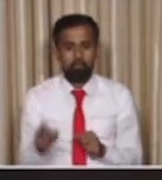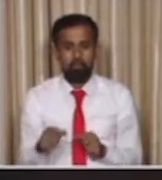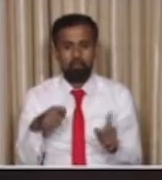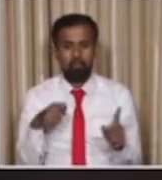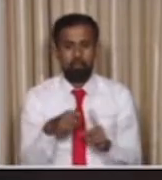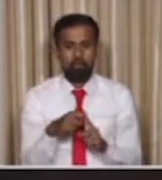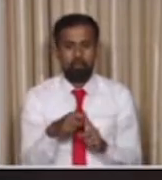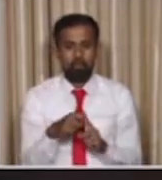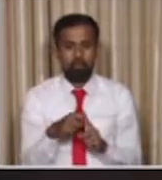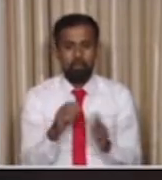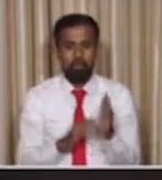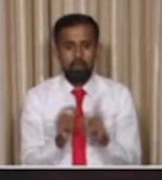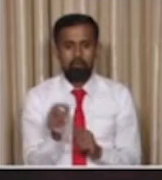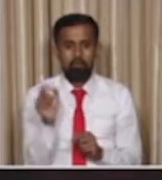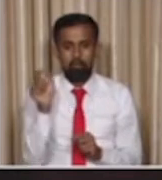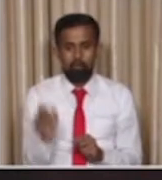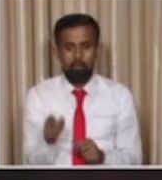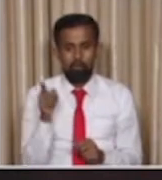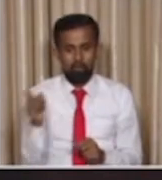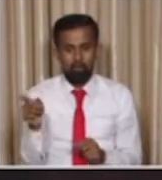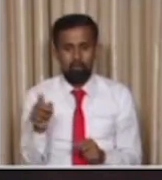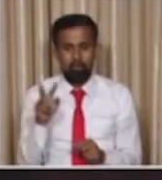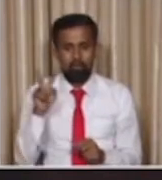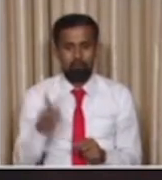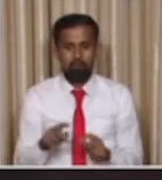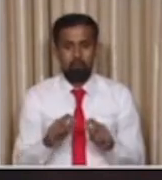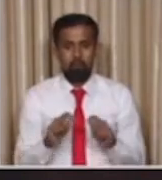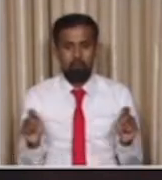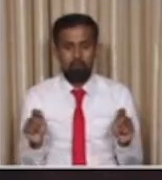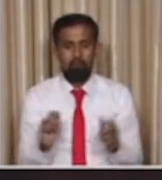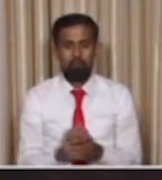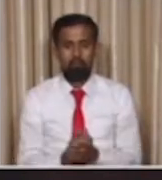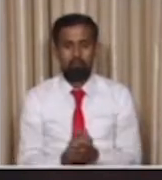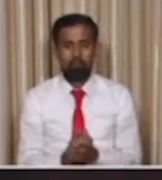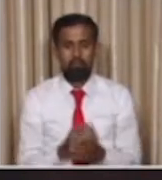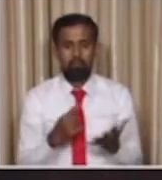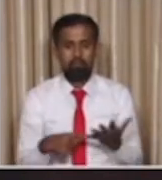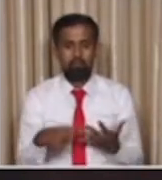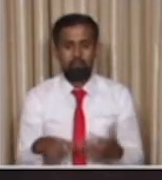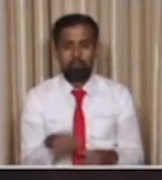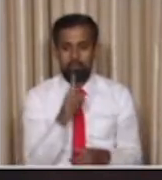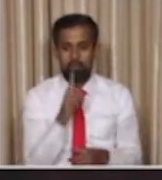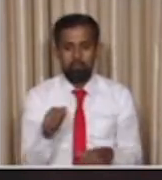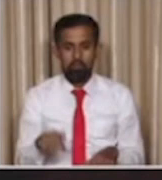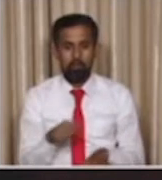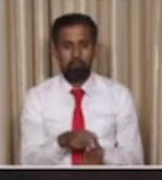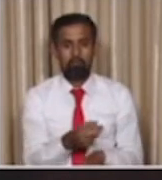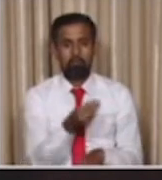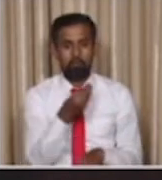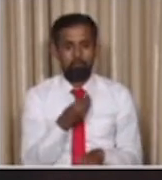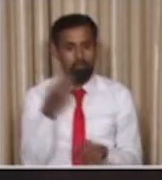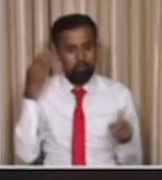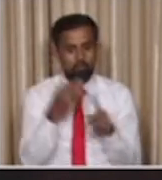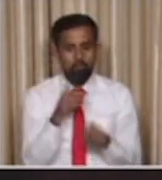කේලිය රමුක්කැල්ල ඇමතුමාට ගෙනෙන ලද විශ්වාස භංගයේදී කරුණ ඉදිරිපත් කරන්න මට අවස්ථාව ලබා දීම සම්බන්ධයෙන්